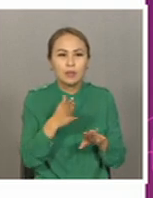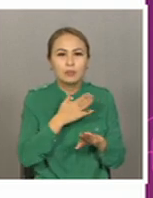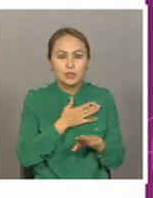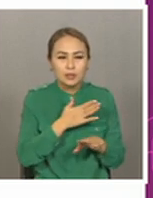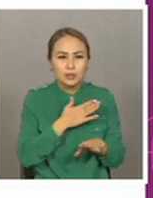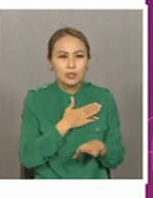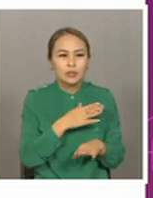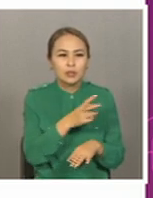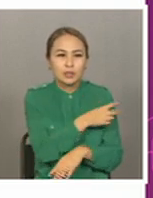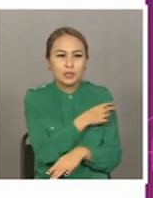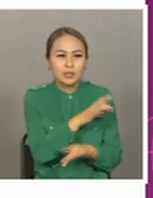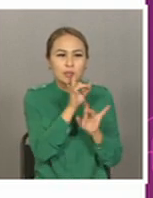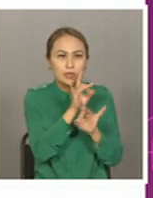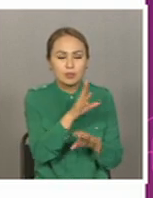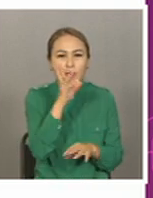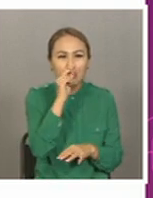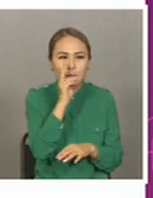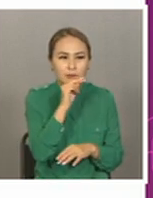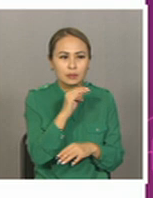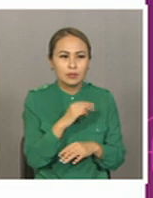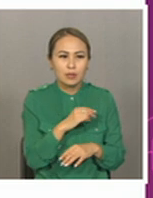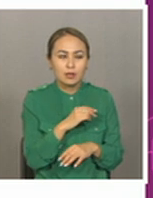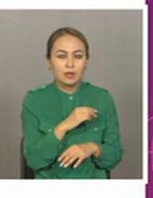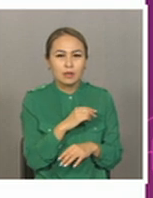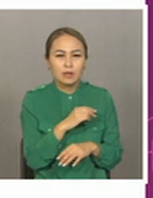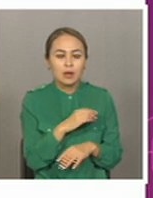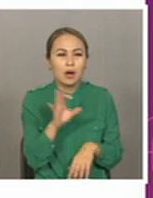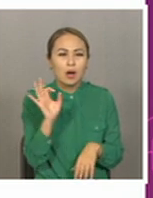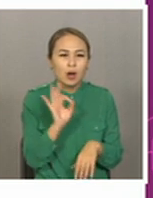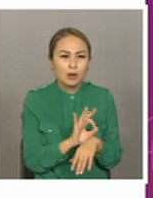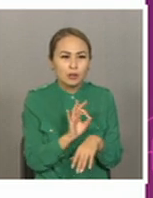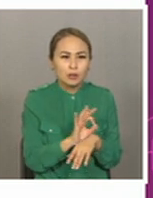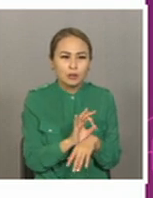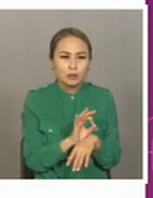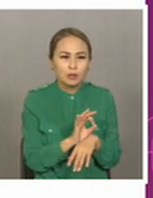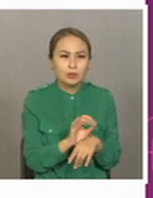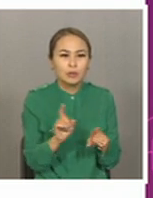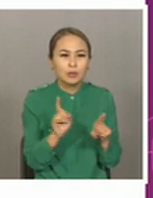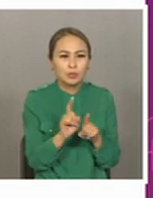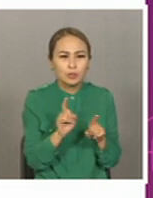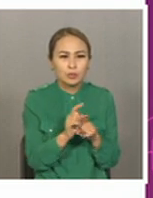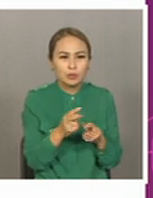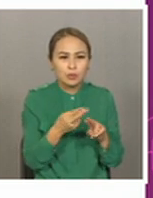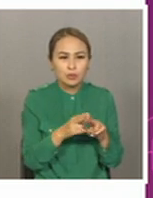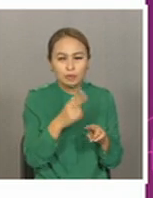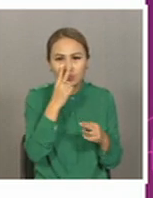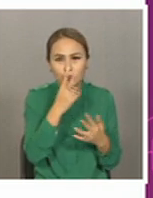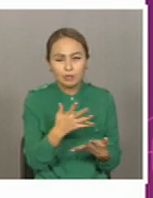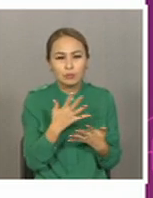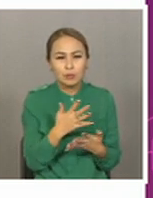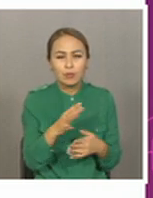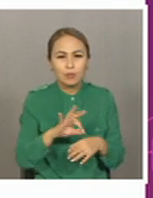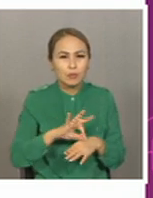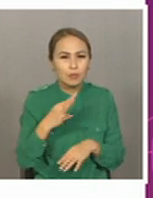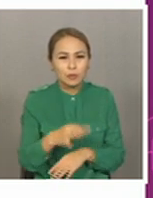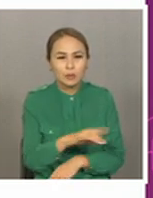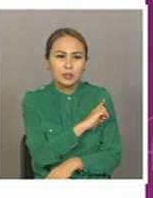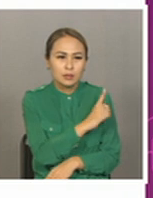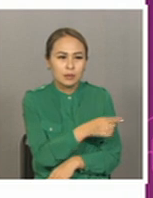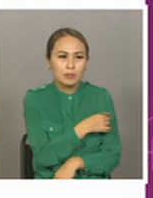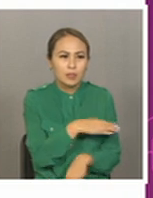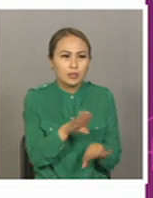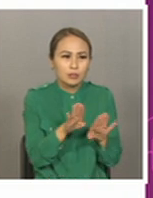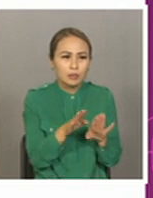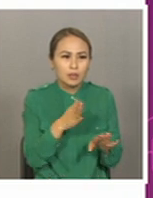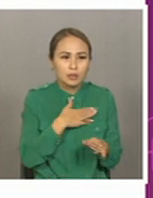алып, сынықшыға сыбырлап айтты дейді. Ауырмақ түгіл жаным көзіме көрініп тұр. Бірақ